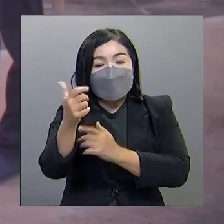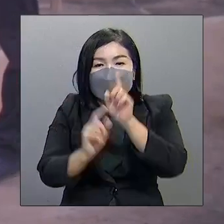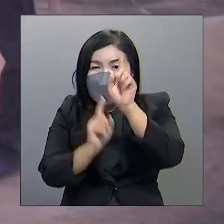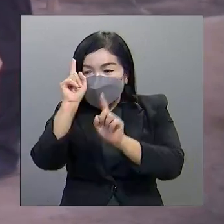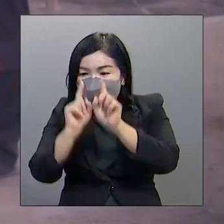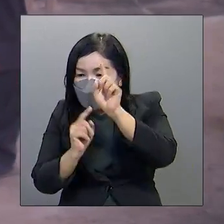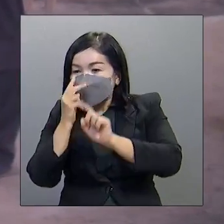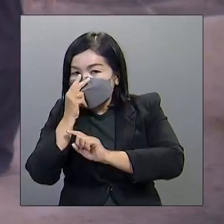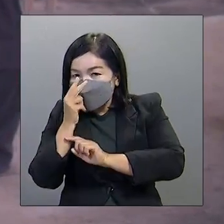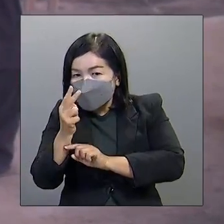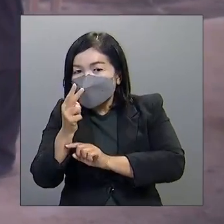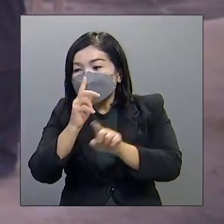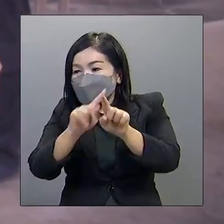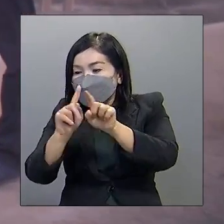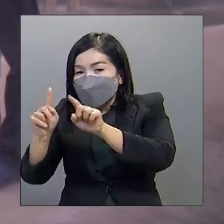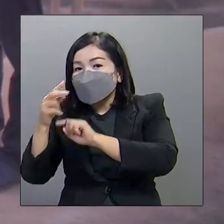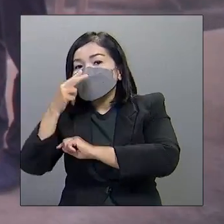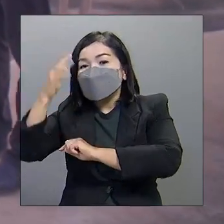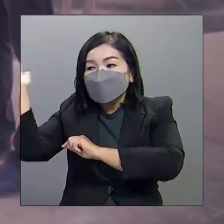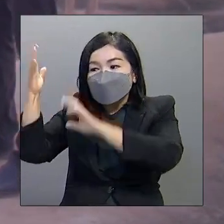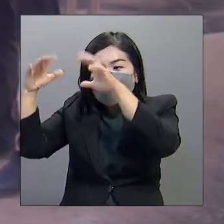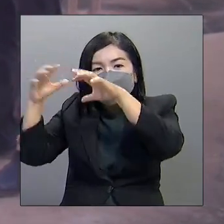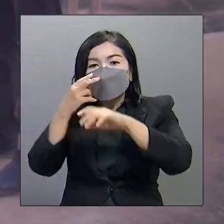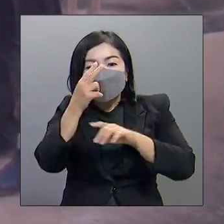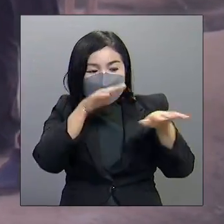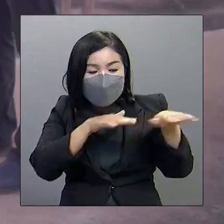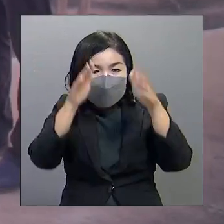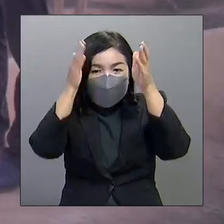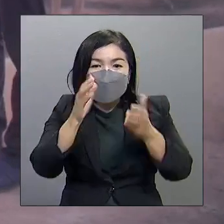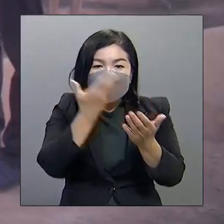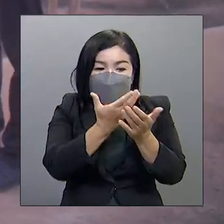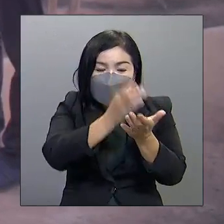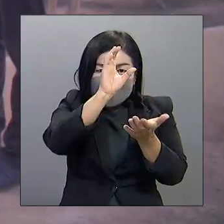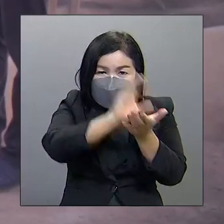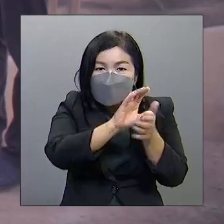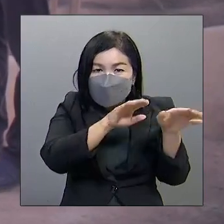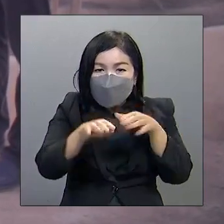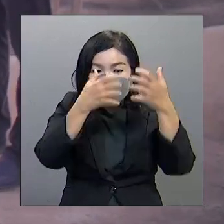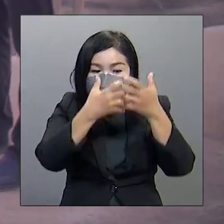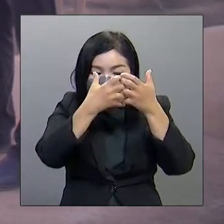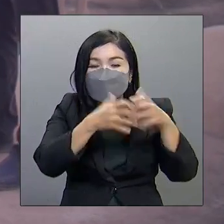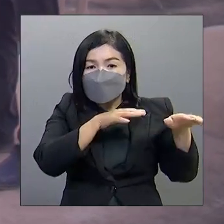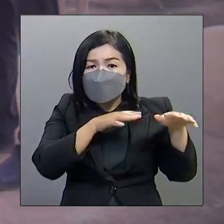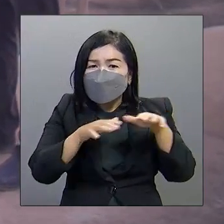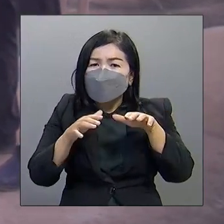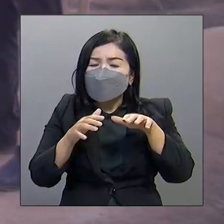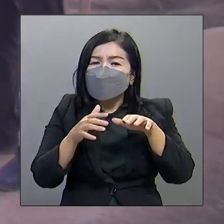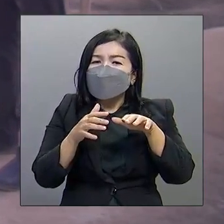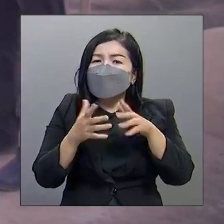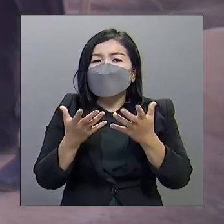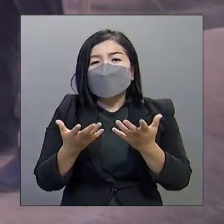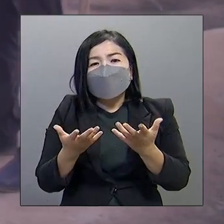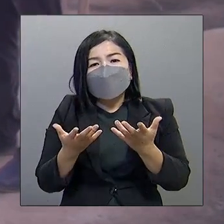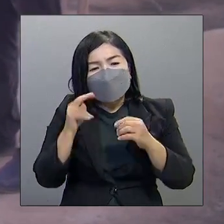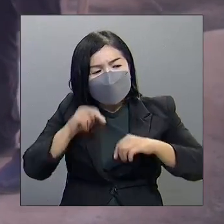ยากรณ์พร้อมข้อมูลพร้อมคนพร้อมเงินก็ดูเหมือนจะพร้อมอุปกรณ์ทั้งหลายก็พร้อมมันไม่น่าจะมีปัจจัยอะไรที่ท